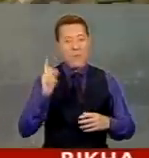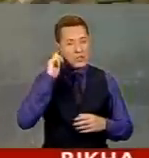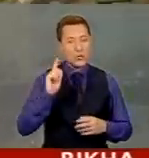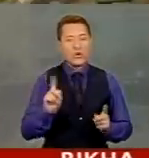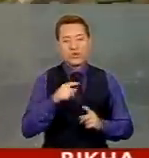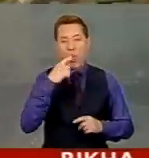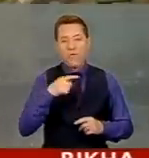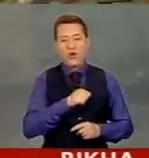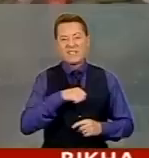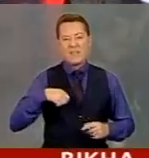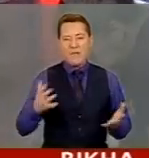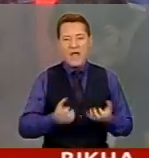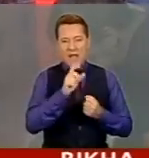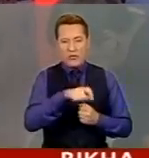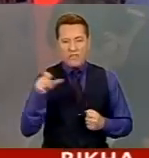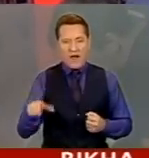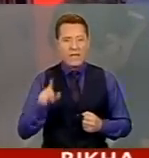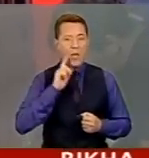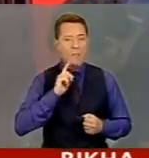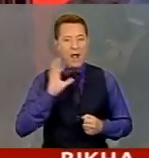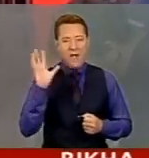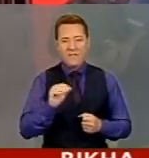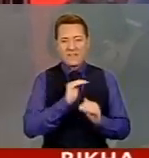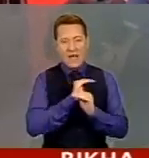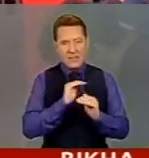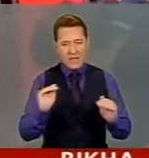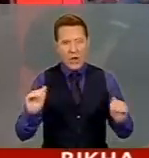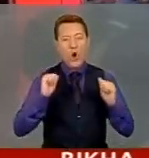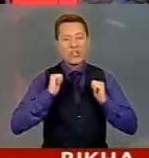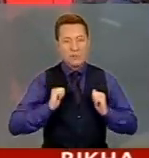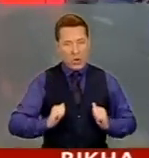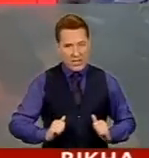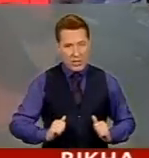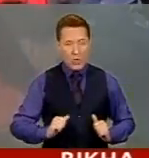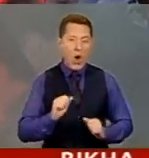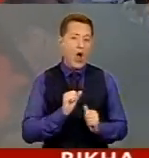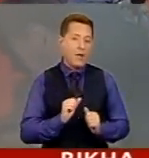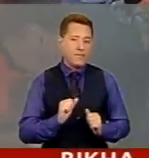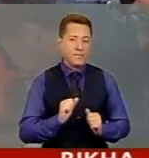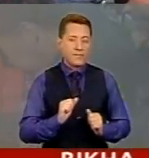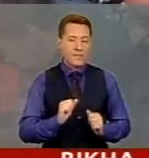самі рятувальники. Поки все там тихо. Чекаємо, ну, як тихо? Спокійно. Ну, особо, якби,